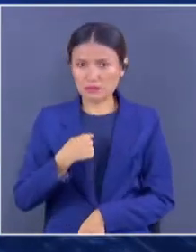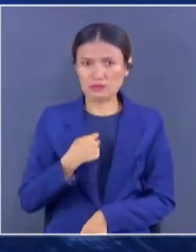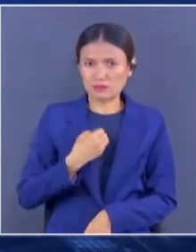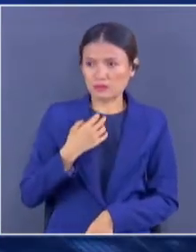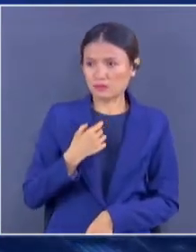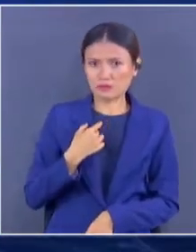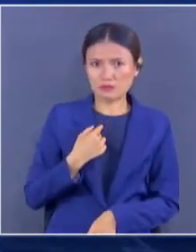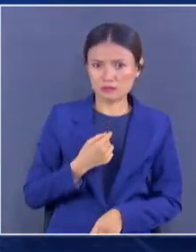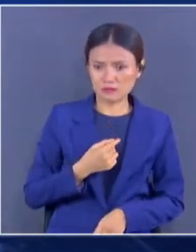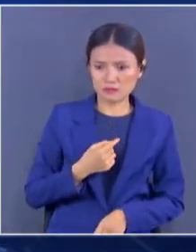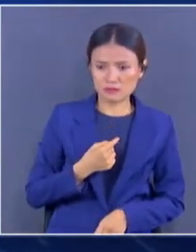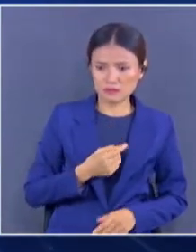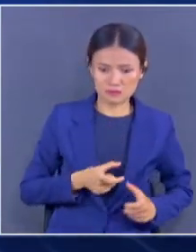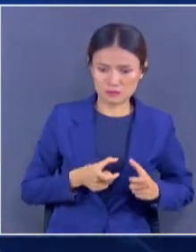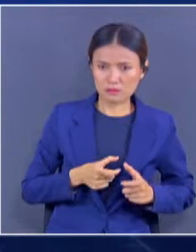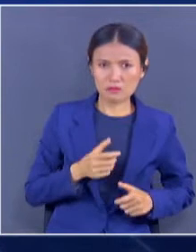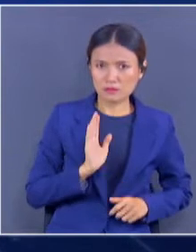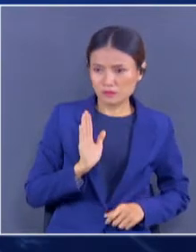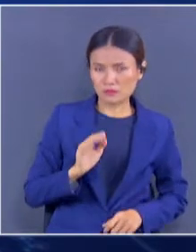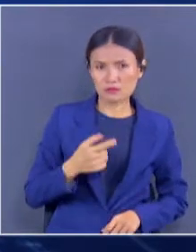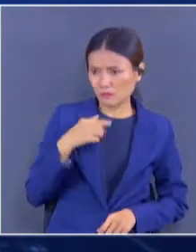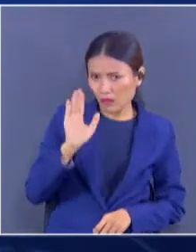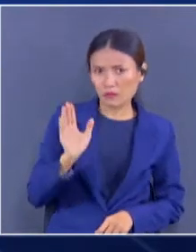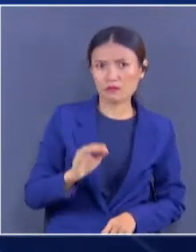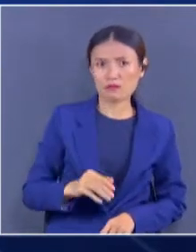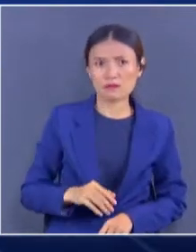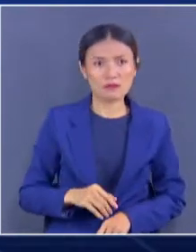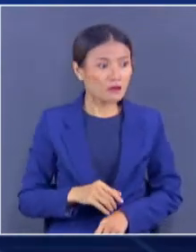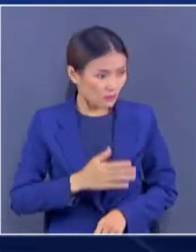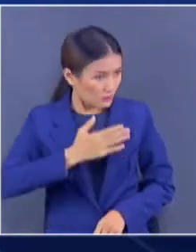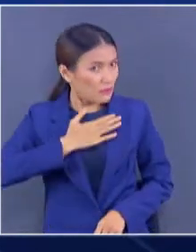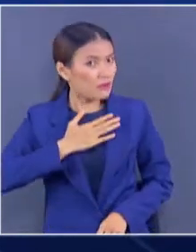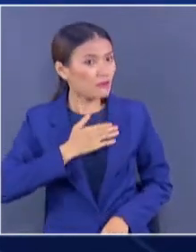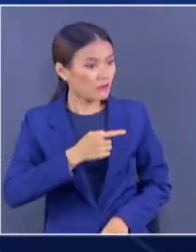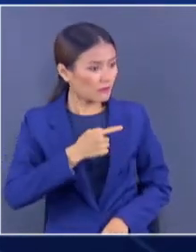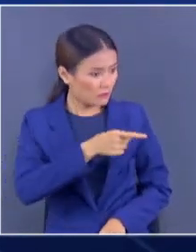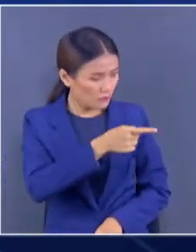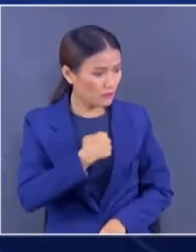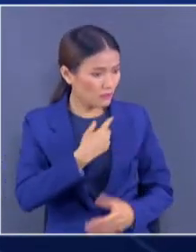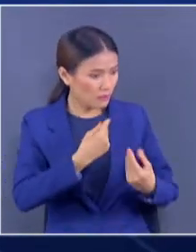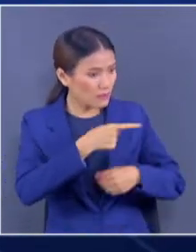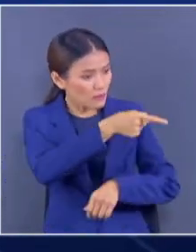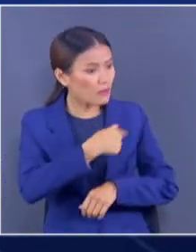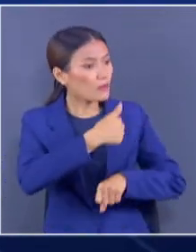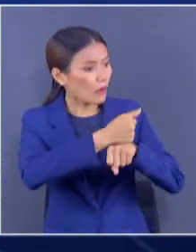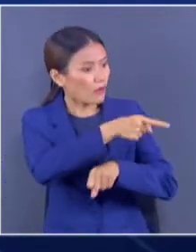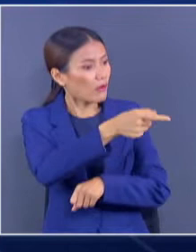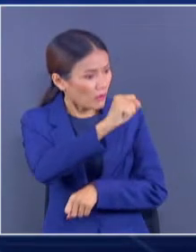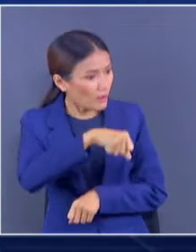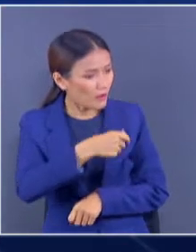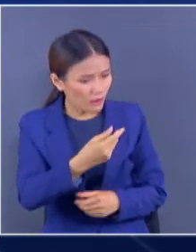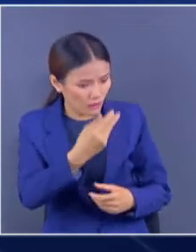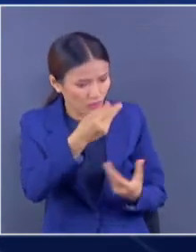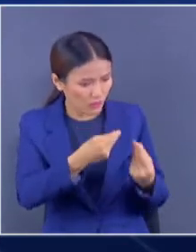ให้ดูชายคนนี้เขาก็บอกว่าที่ไม่ให้เพราะตัวเองเป็นผอ.ใช่ไหมคิดว่าใหญ่ใช่ไหม ไปโน่นเลย ทำไมไม่